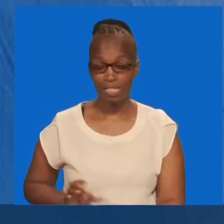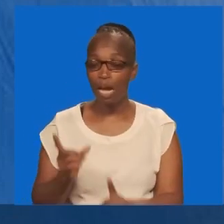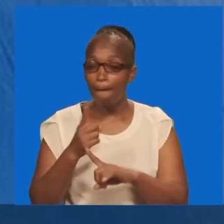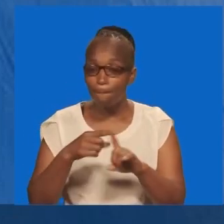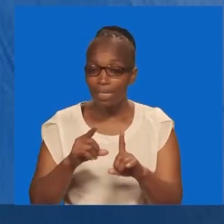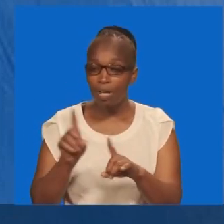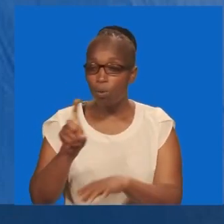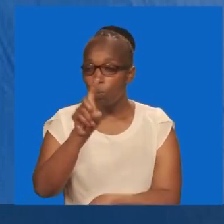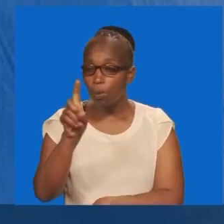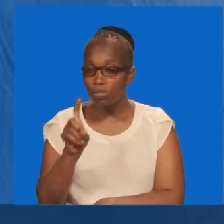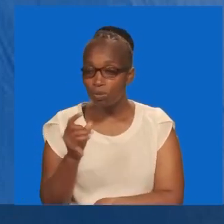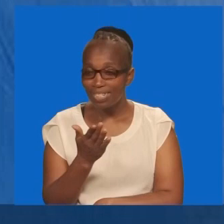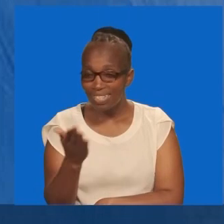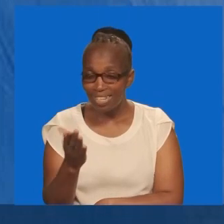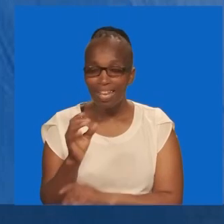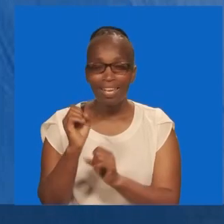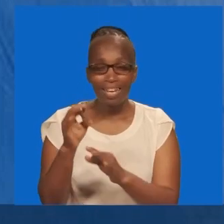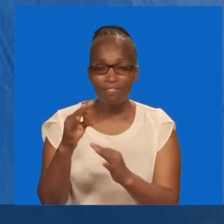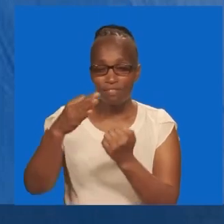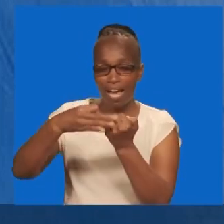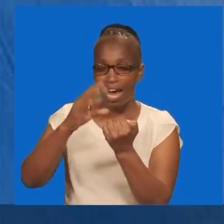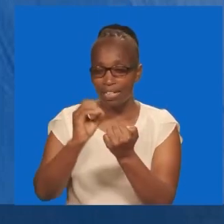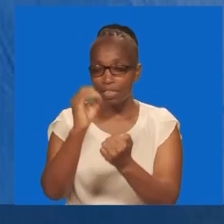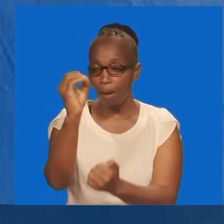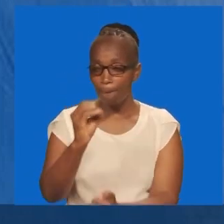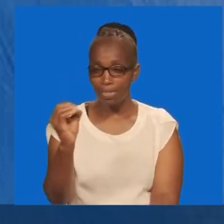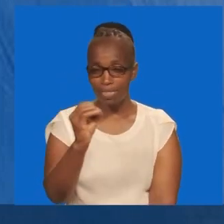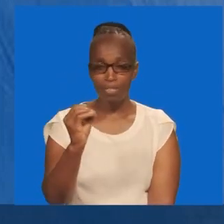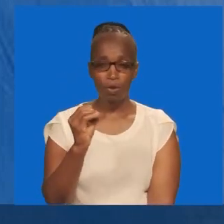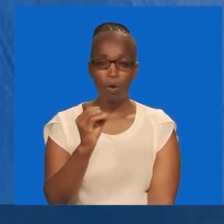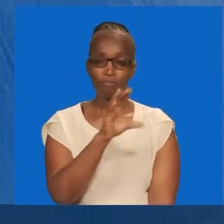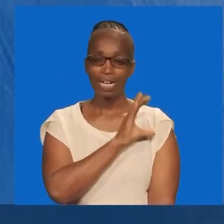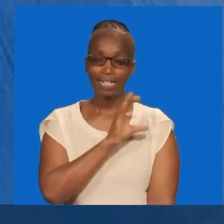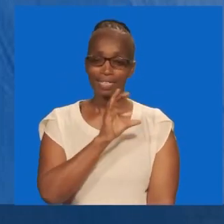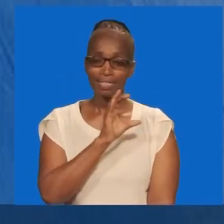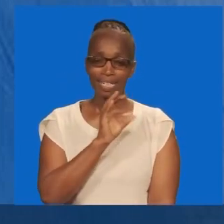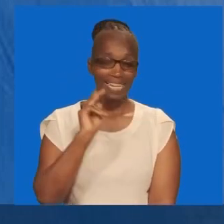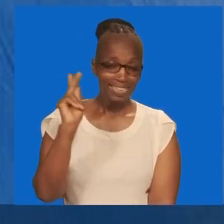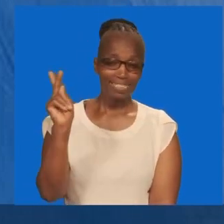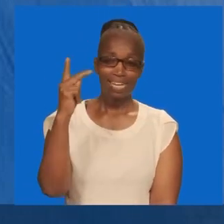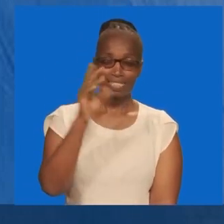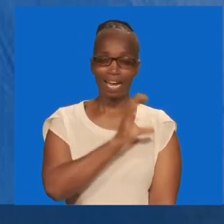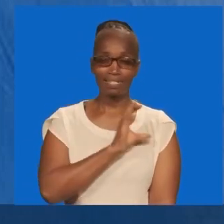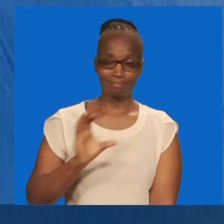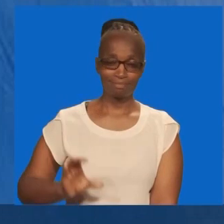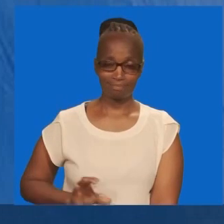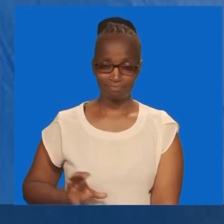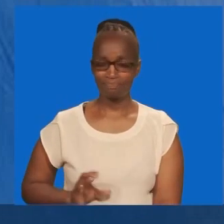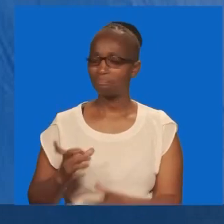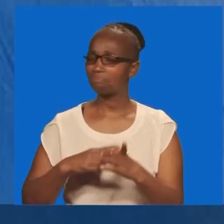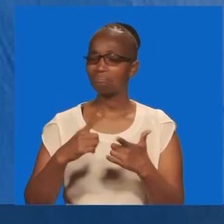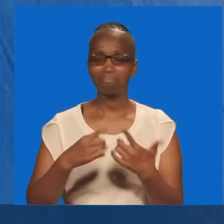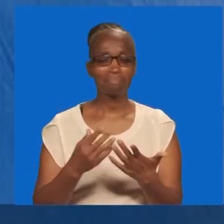tunaulizana, if 80% of Kenyans are Christians, kwa nini mambo